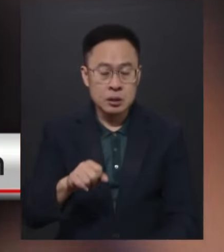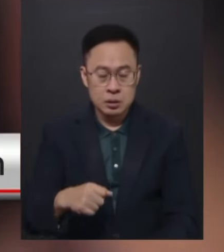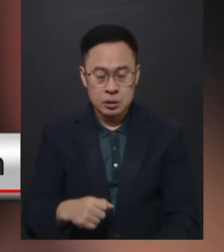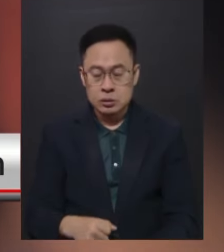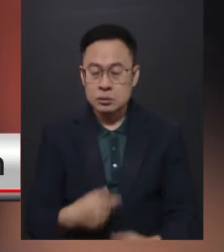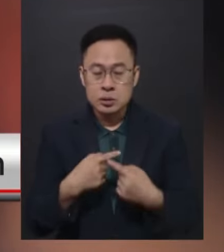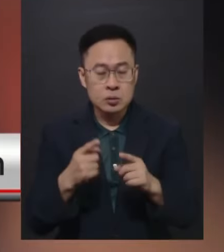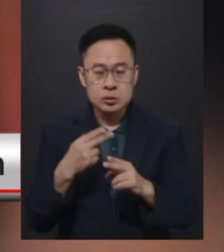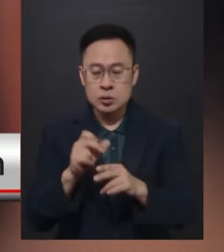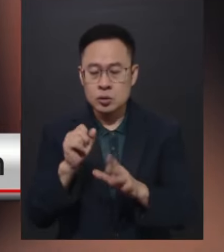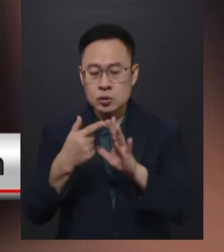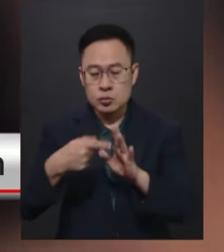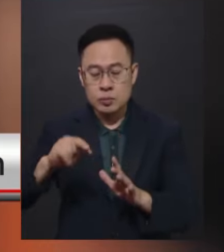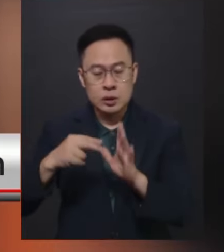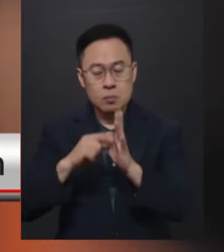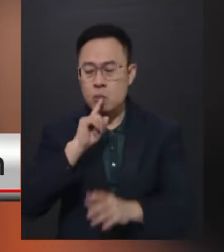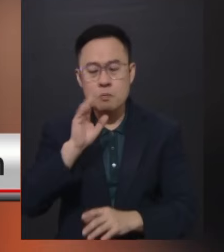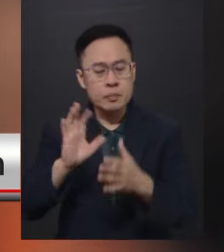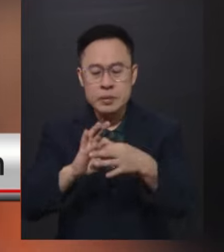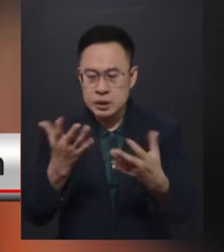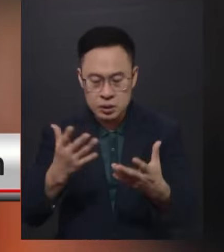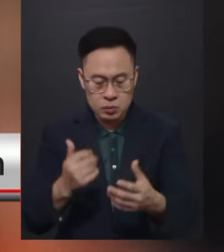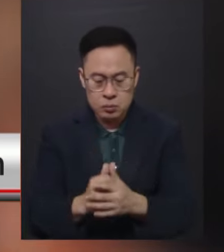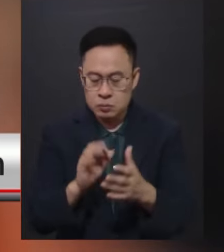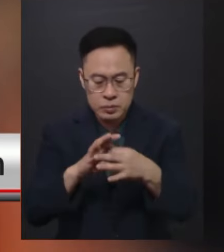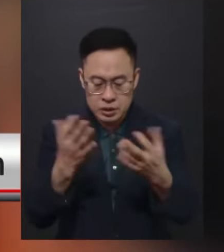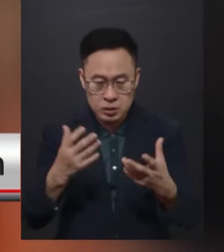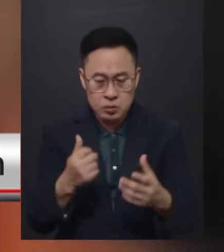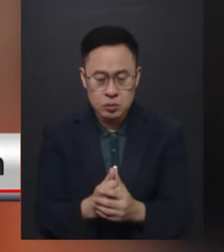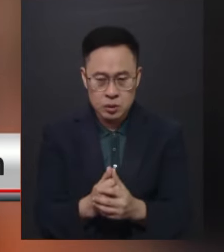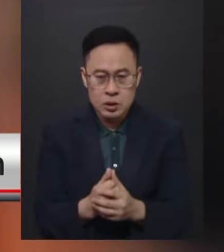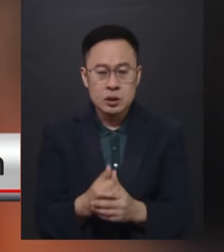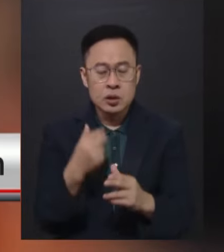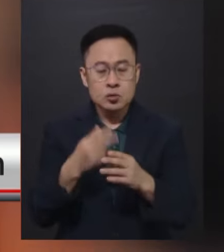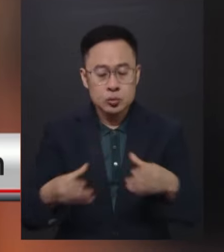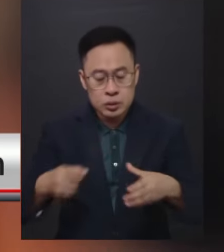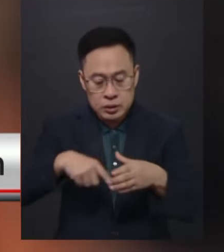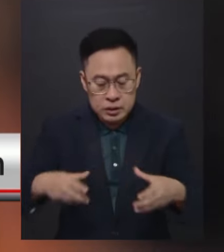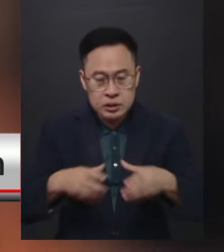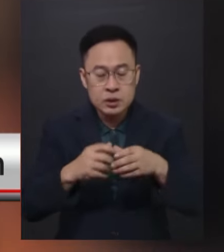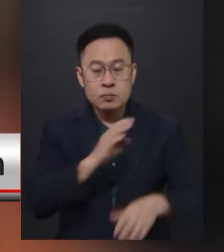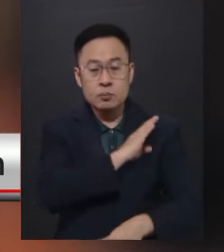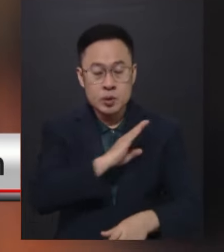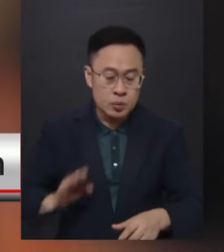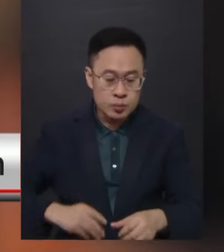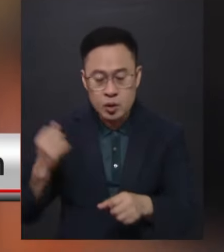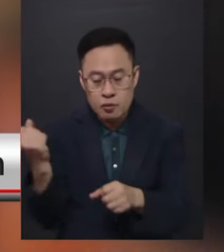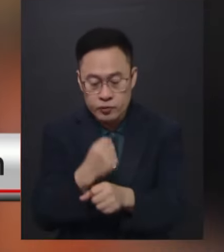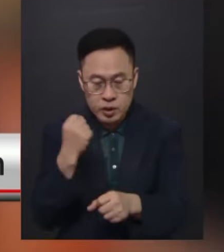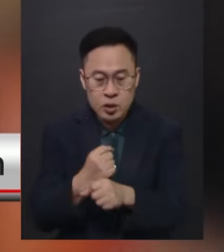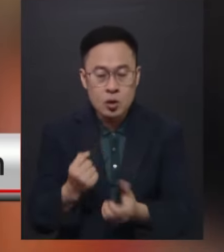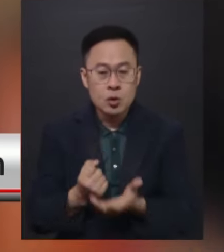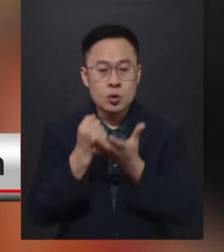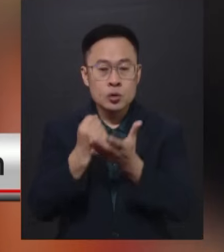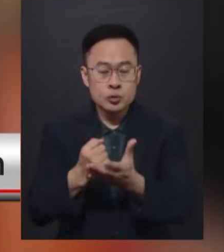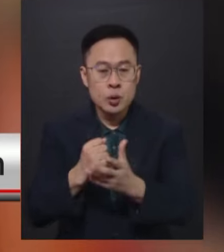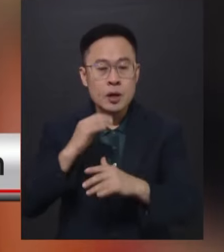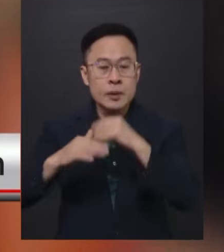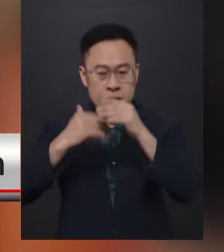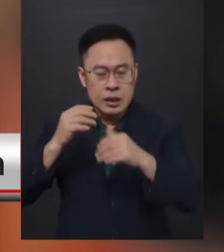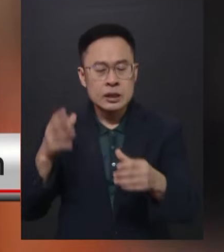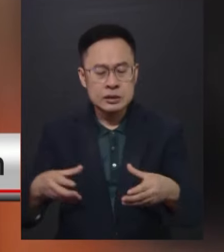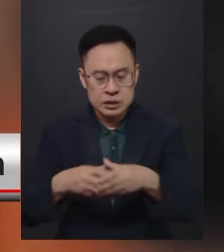าไม่ส่งผลส่วนตัวรู้สึกว่าเพียงแค่การได้ซ้อมกับเพื่อนร่วมทีมช่วยทำให้ตัวเองพัฒนาการ